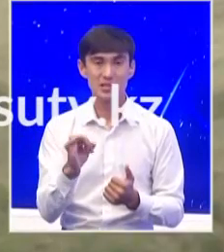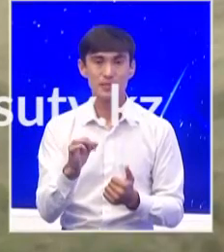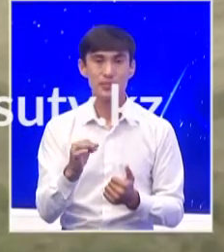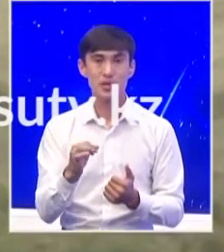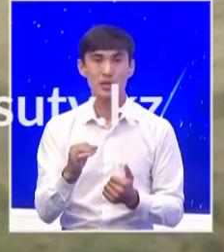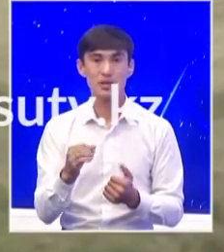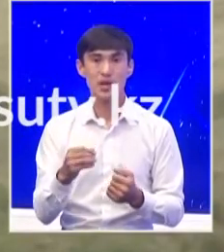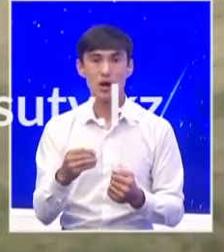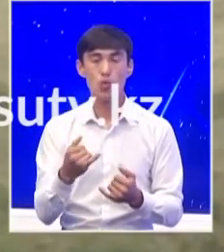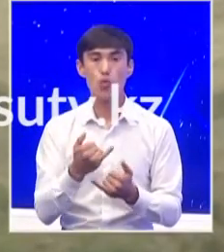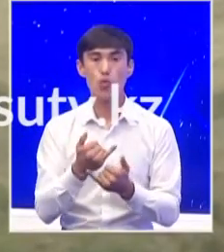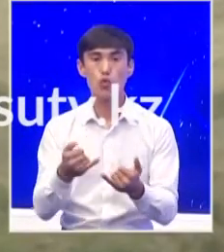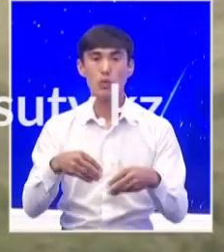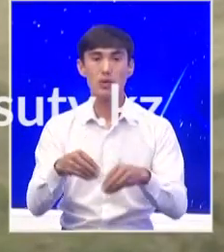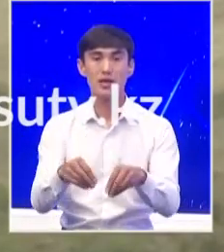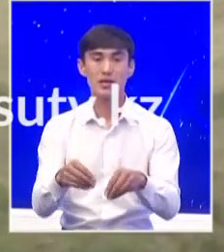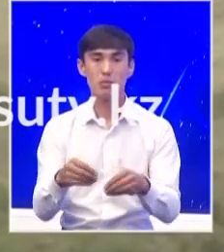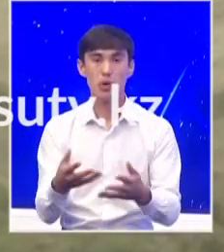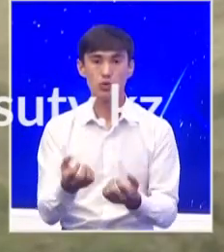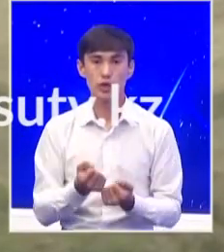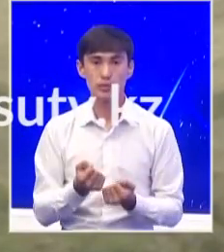На минеральное удобрение получаем.